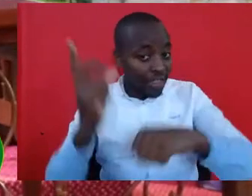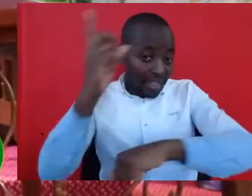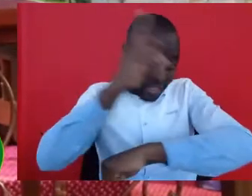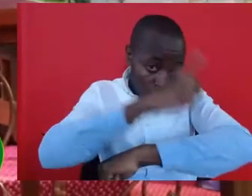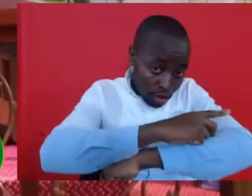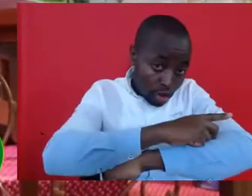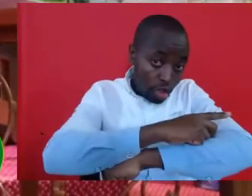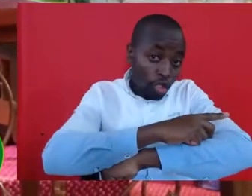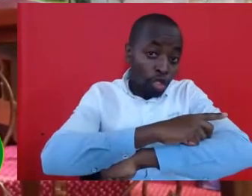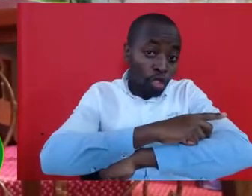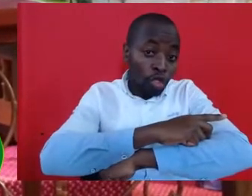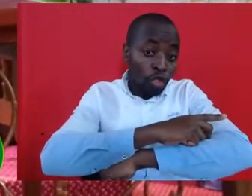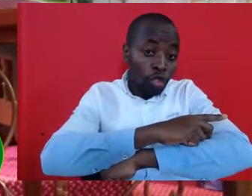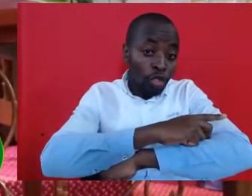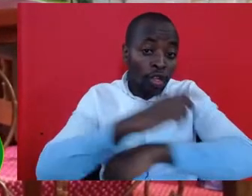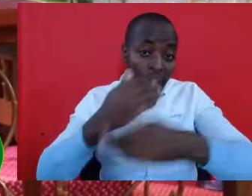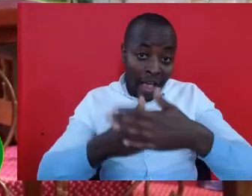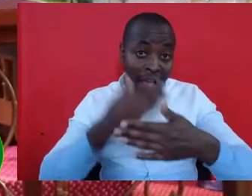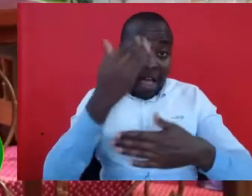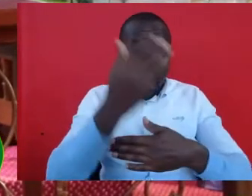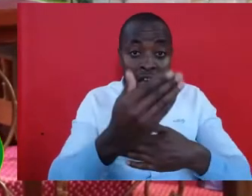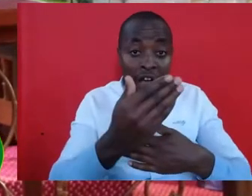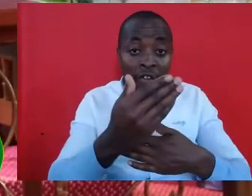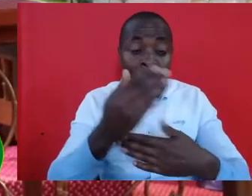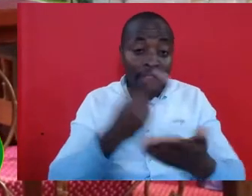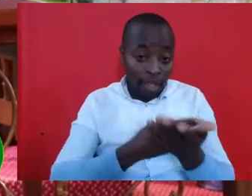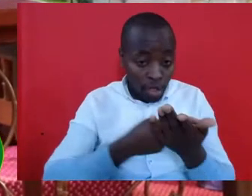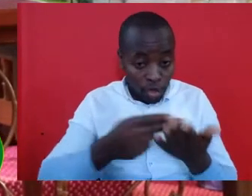Kuadhirisha ya utatu takatifu.